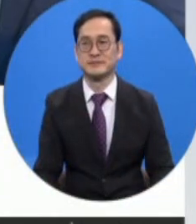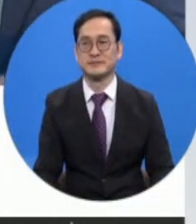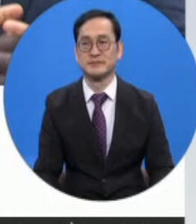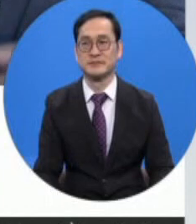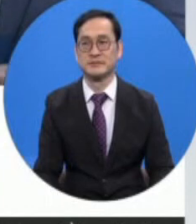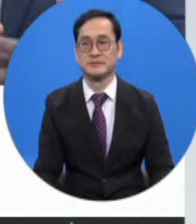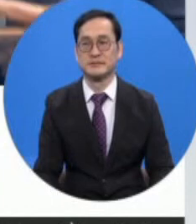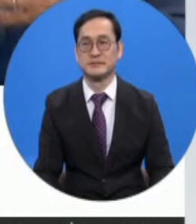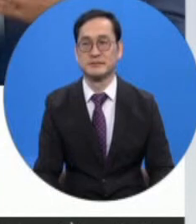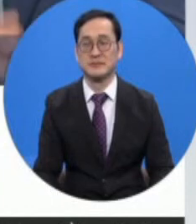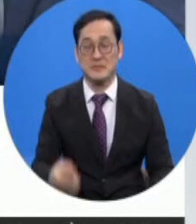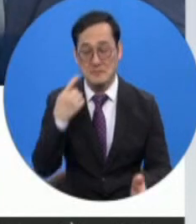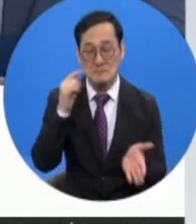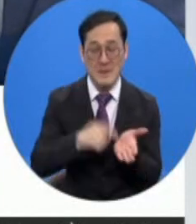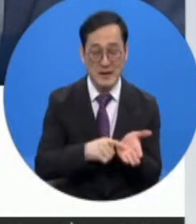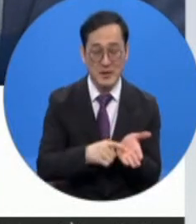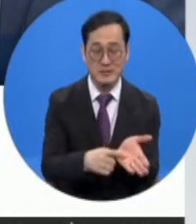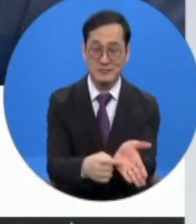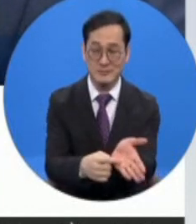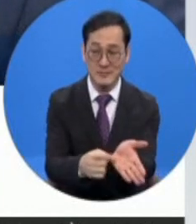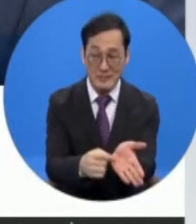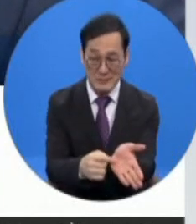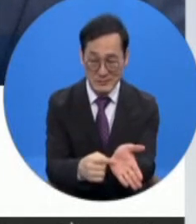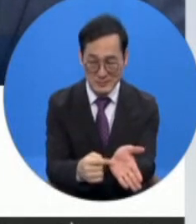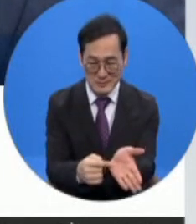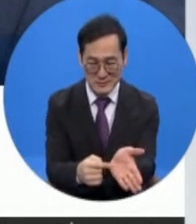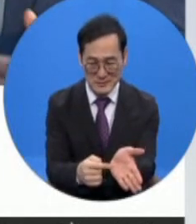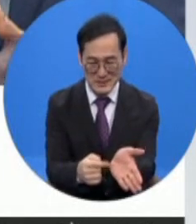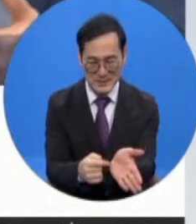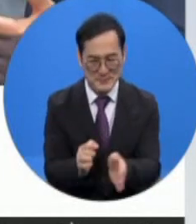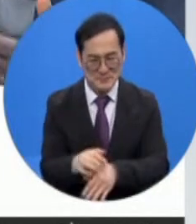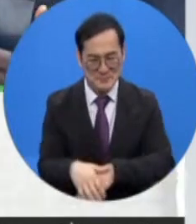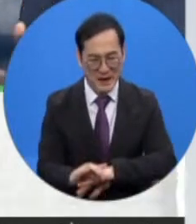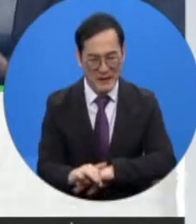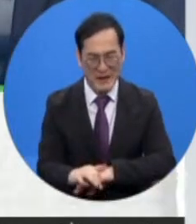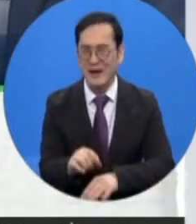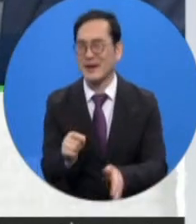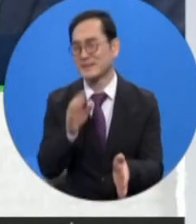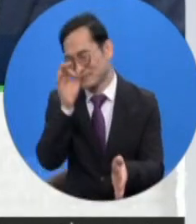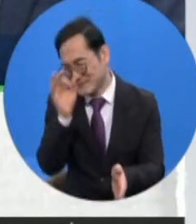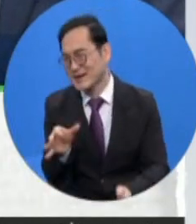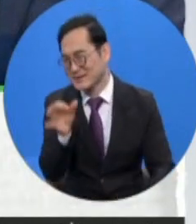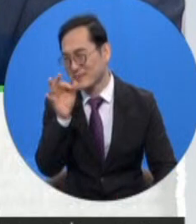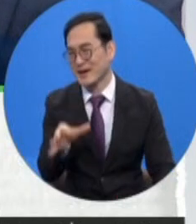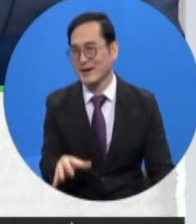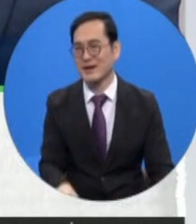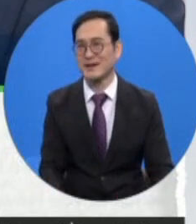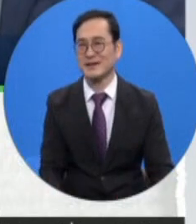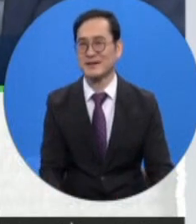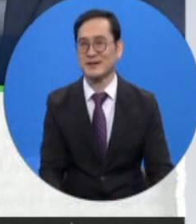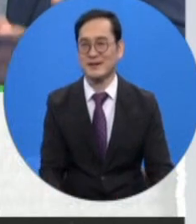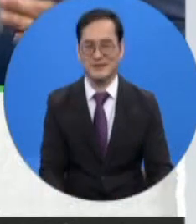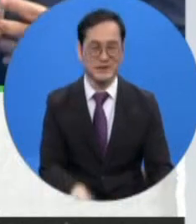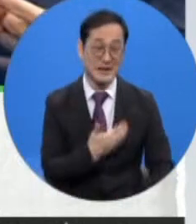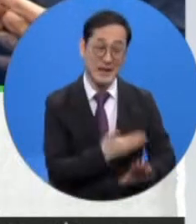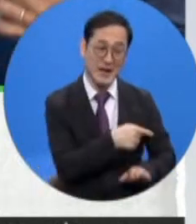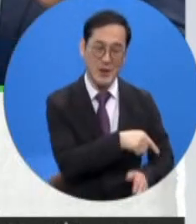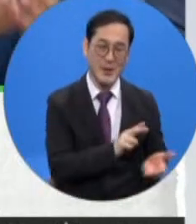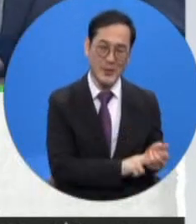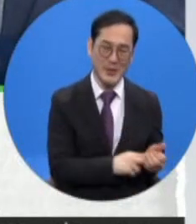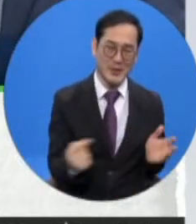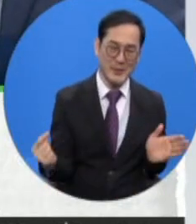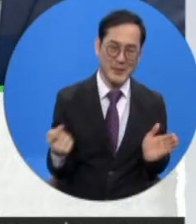밝혀지는 부분만 말하자면 그 인정을 하거든요. 아, 다 이런 것은 설마 예. 이것까지 알아낼까 하고